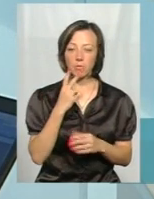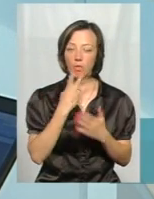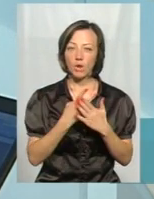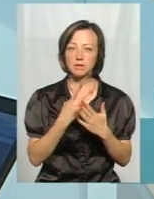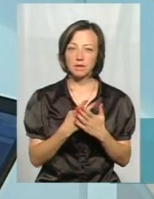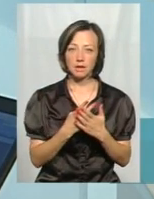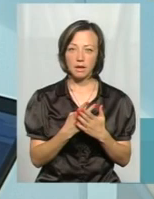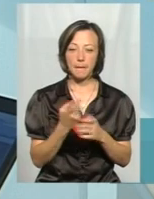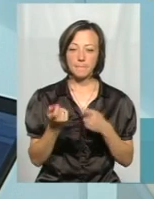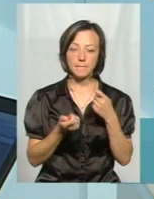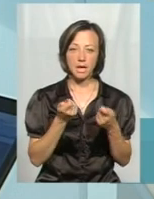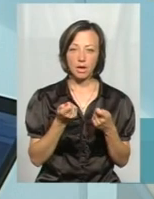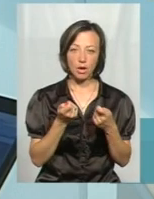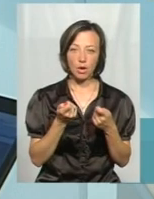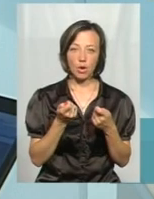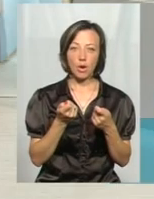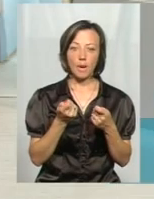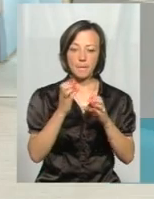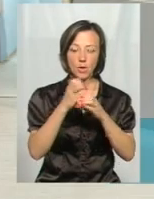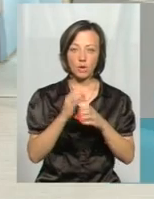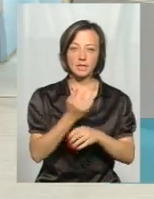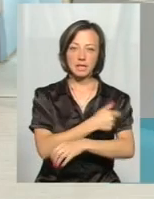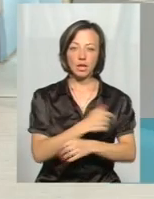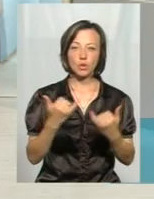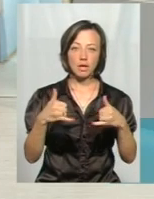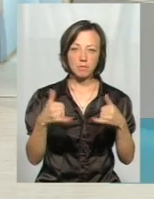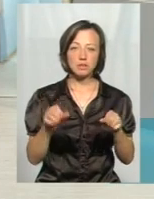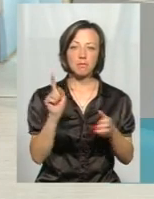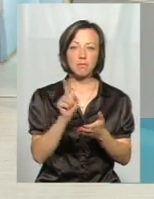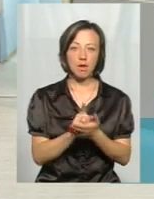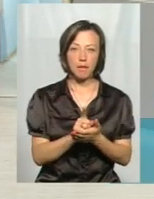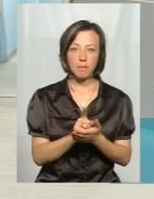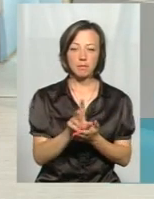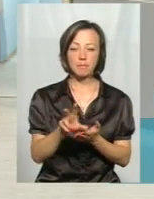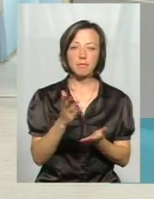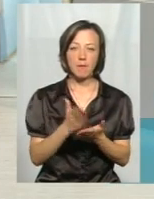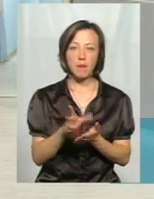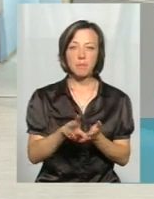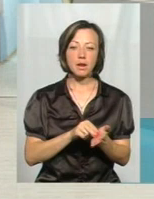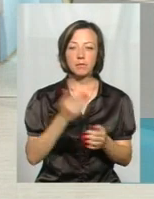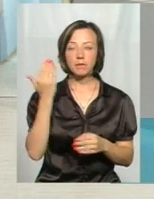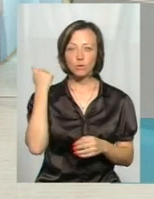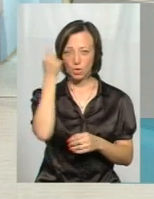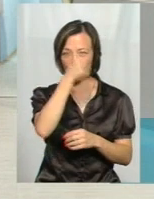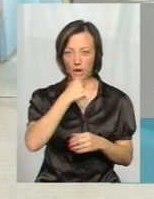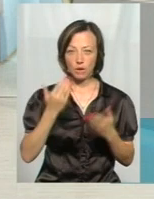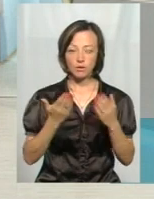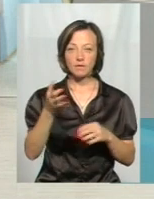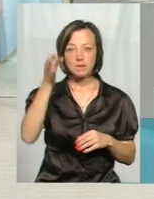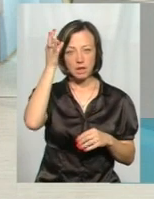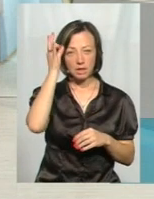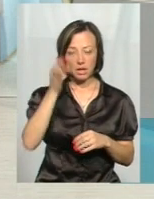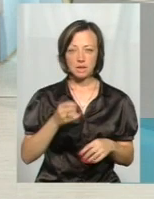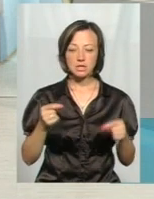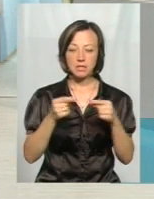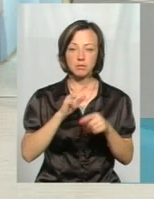як мікробіологічні, так і санітарно-хімічні, які ми мали приклади вже по минулих роках. Якщо ви згадаєте, саме